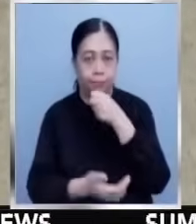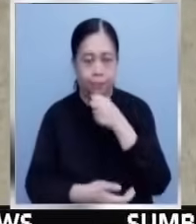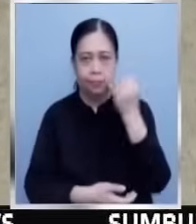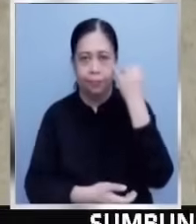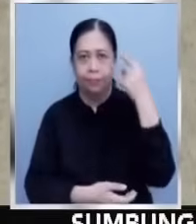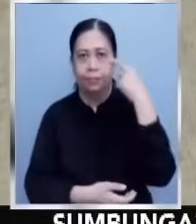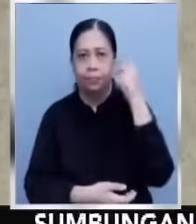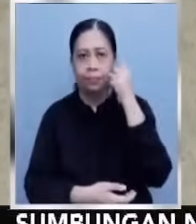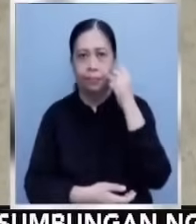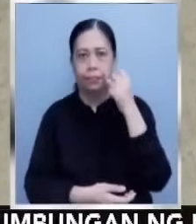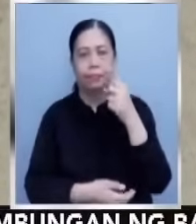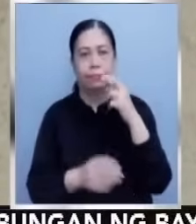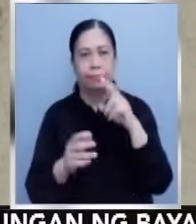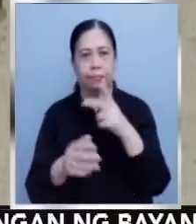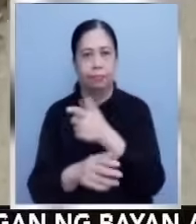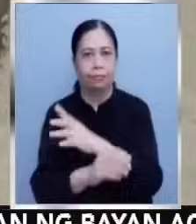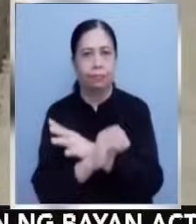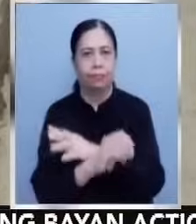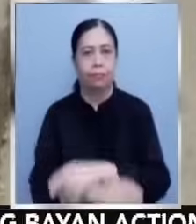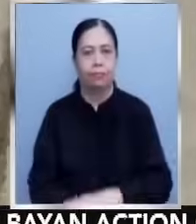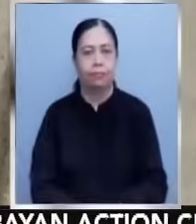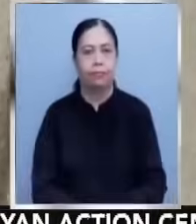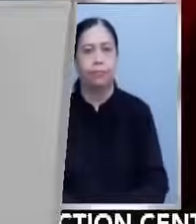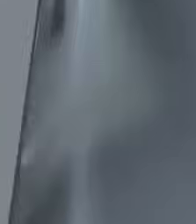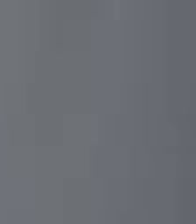Soriano, nakatutok 24 oras.